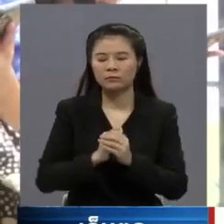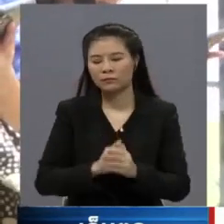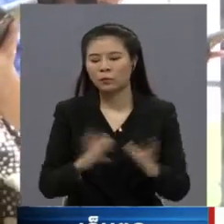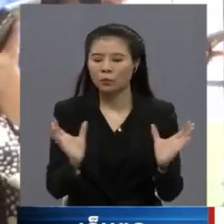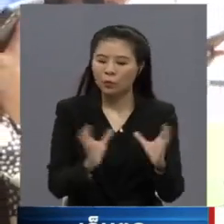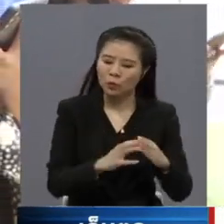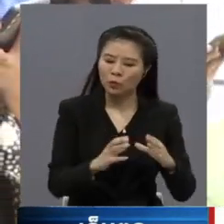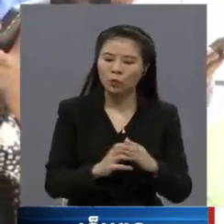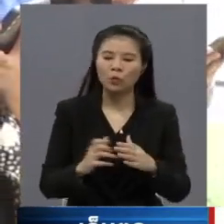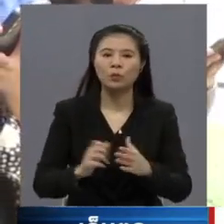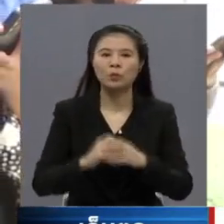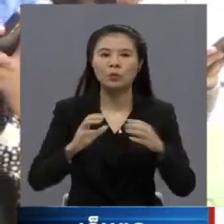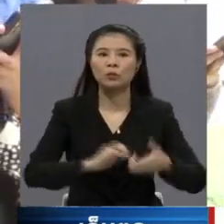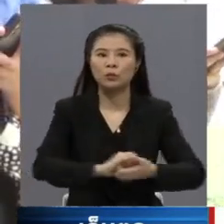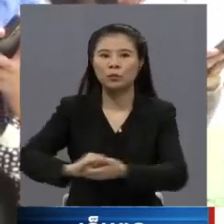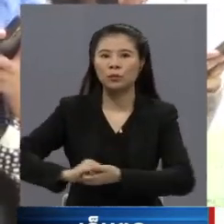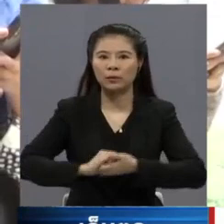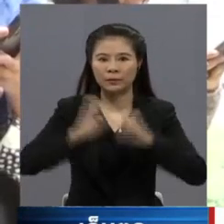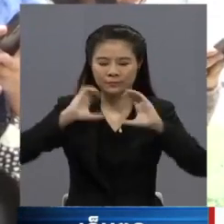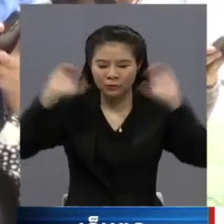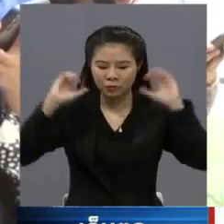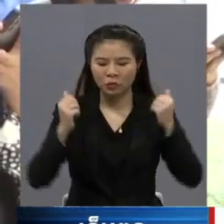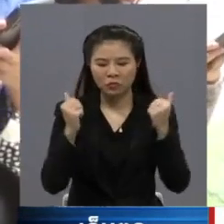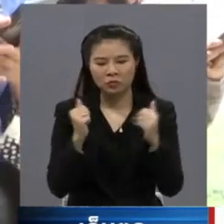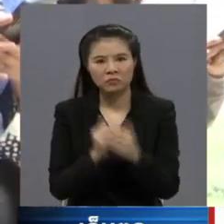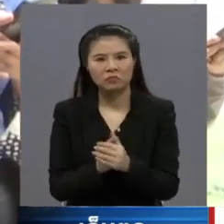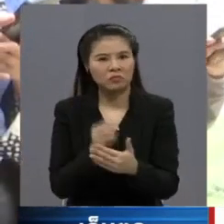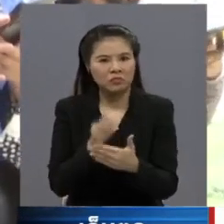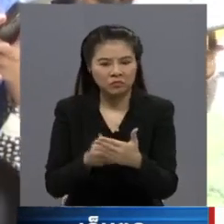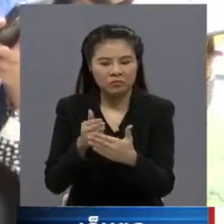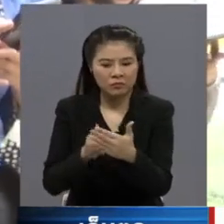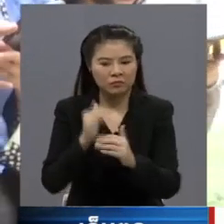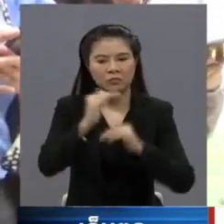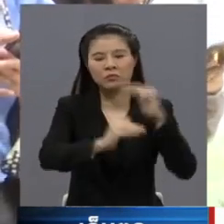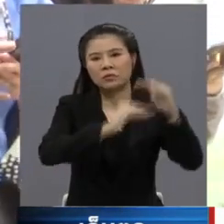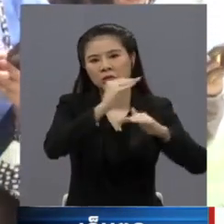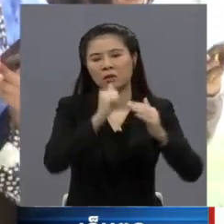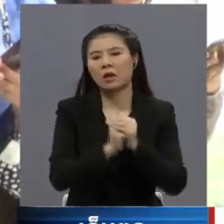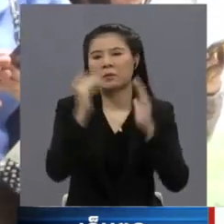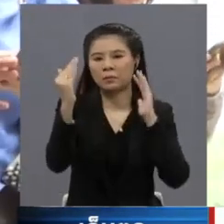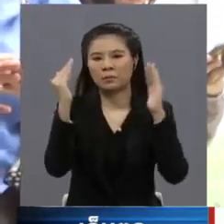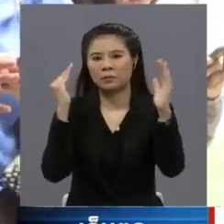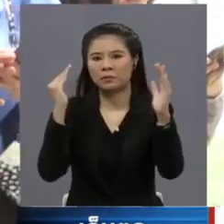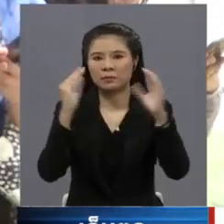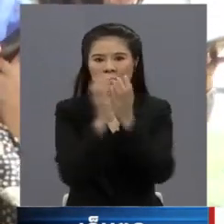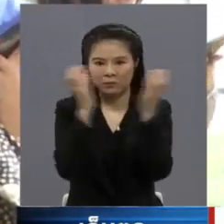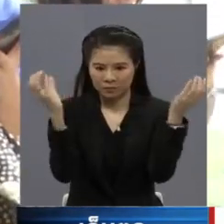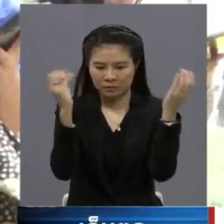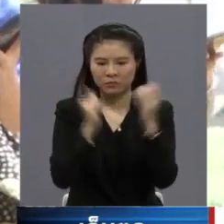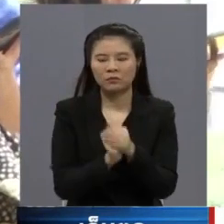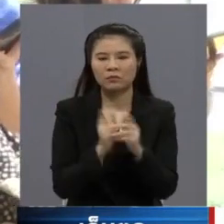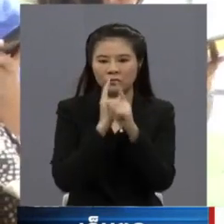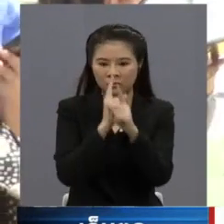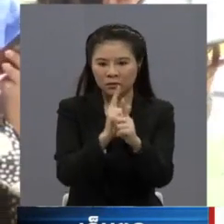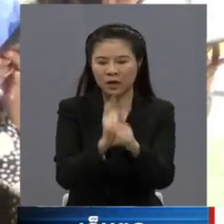รรคได้ผ่านการต่อสู้ผลักดันเพื่อให้ประเทศไทยกลับมาเป็นประชาธิปไตยแล้วเราเคยต่อต้านการทหารร่วมกันมาแล้วเราเค